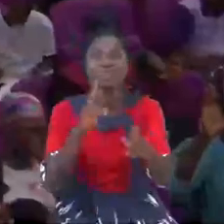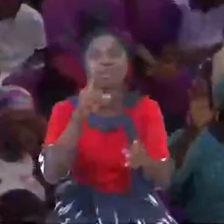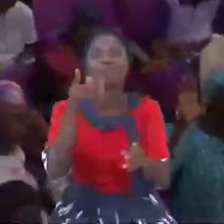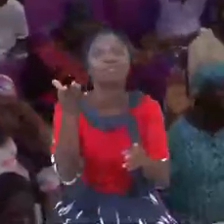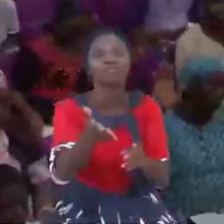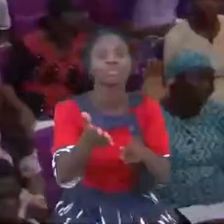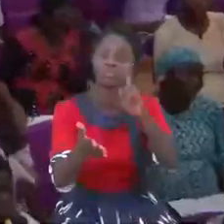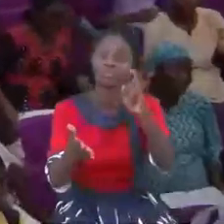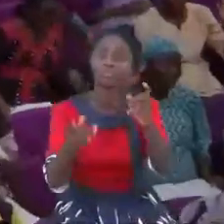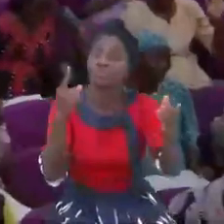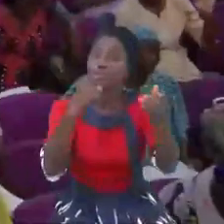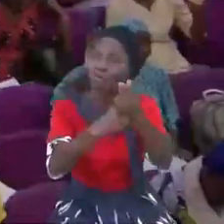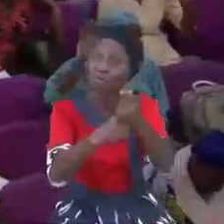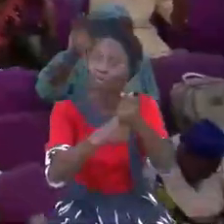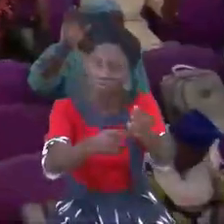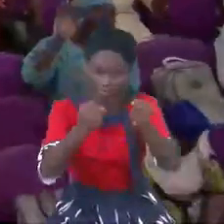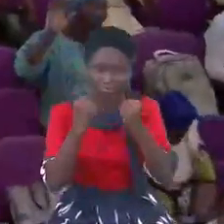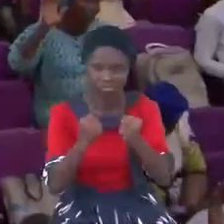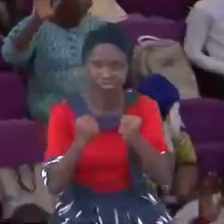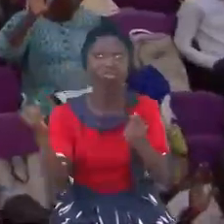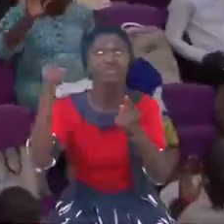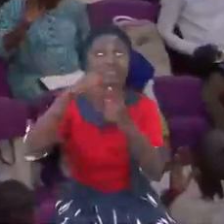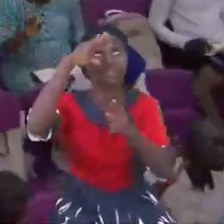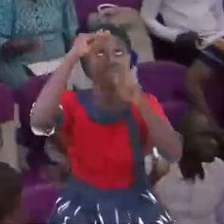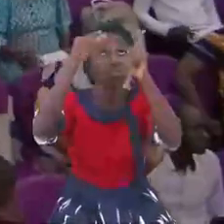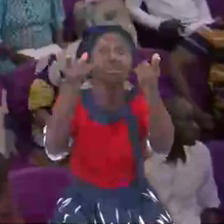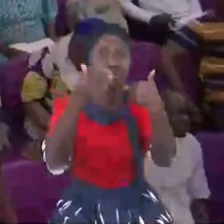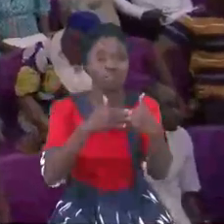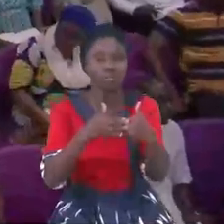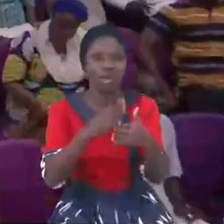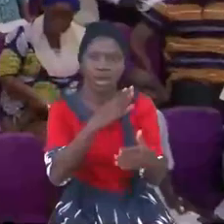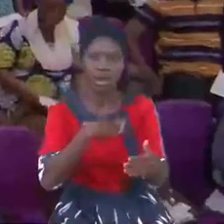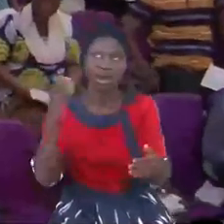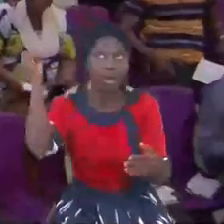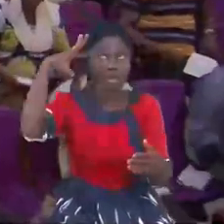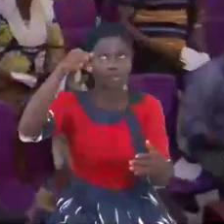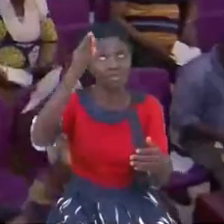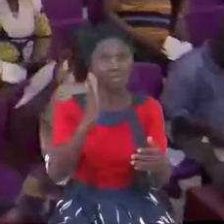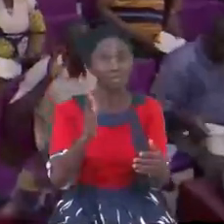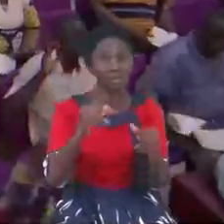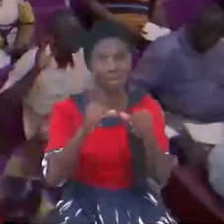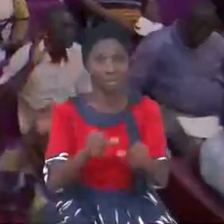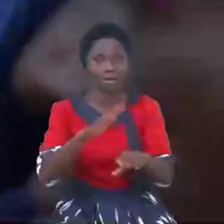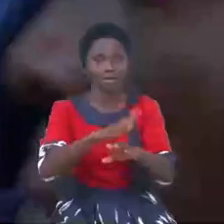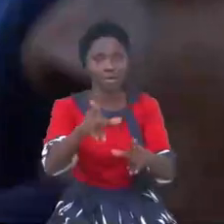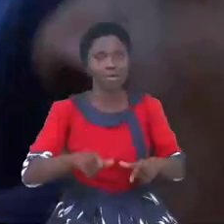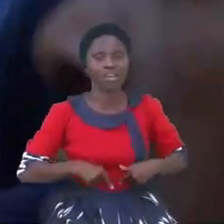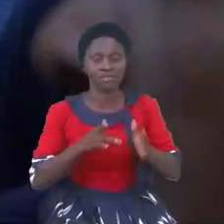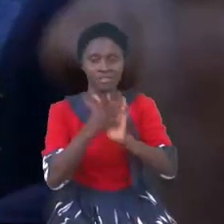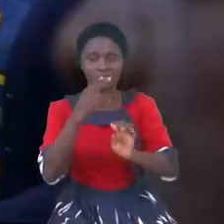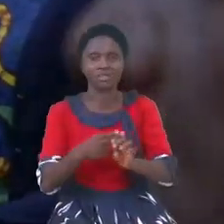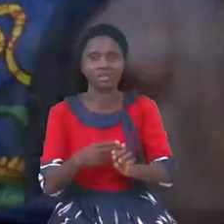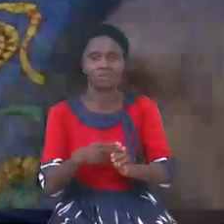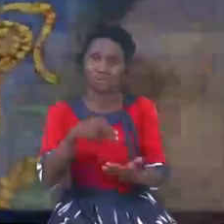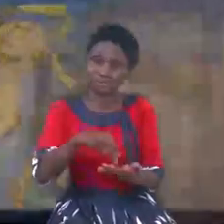Retenez-le jusqu'à ce qu'il vienne. Et la grâce de Dieu, que la grâce de Dieu demeure dans votre vie au nom de Jésus.